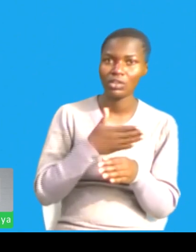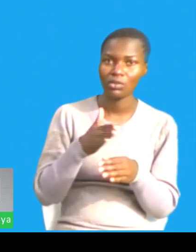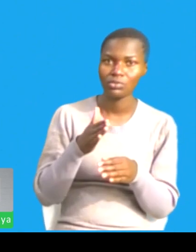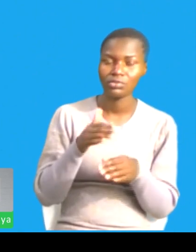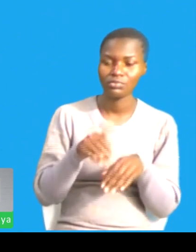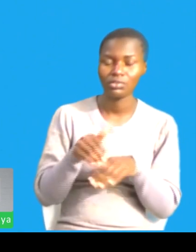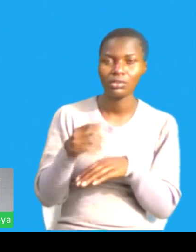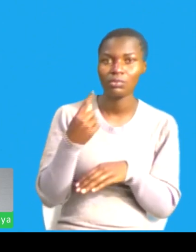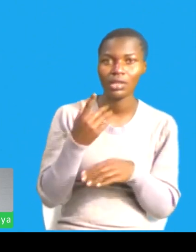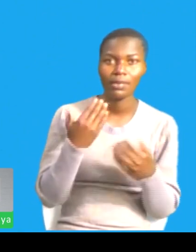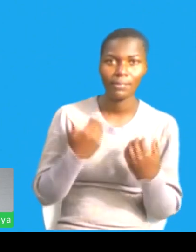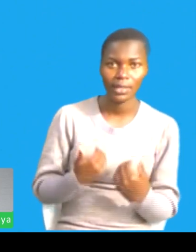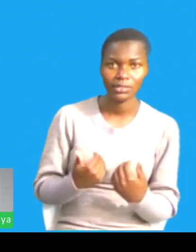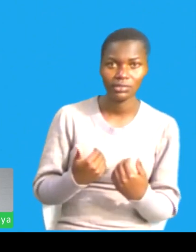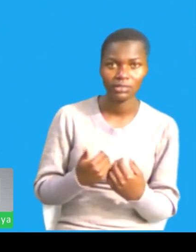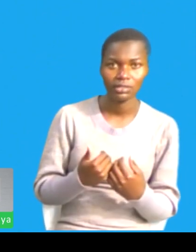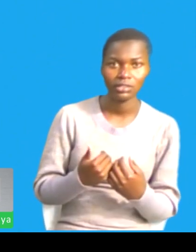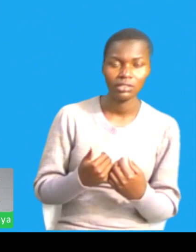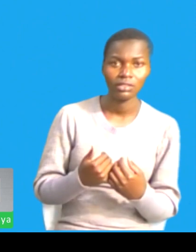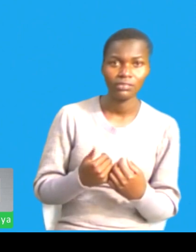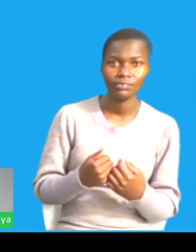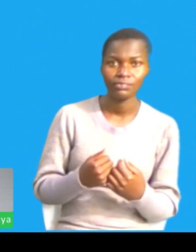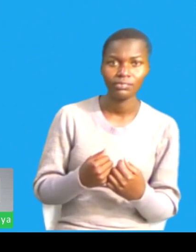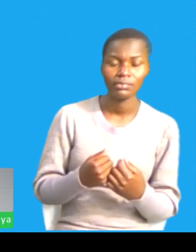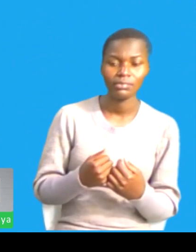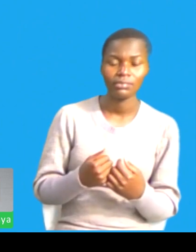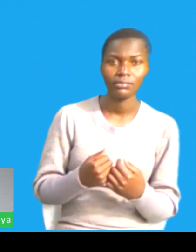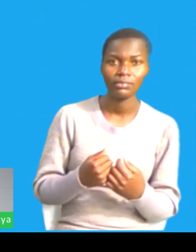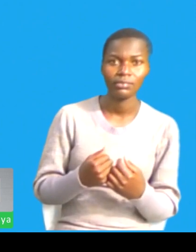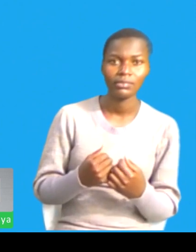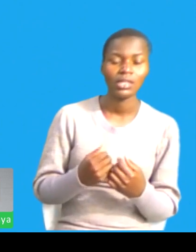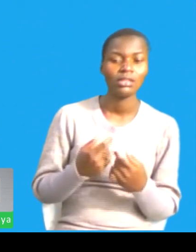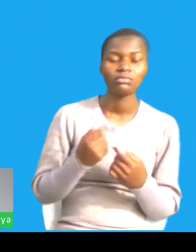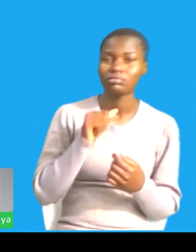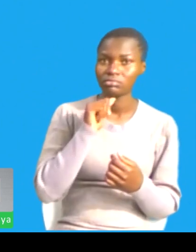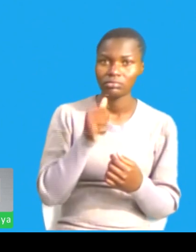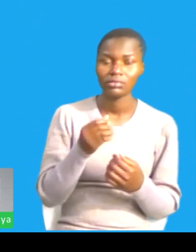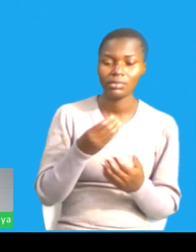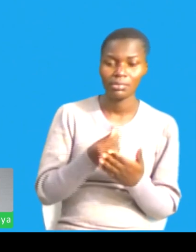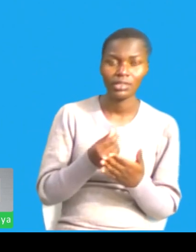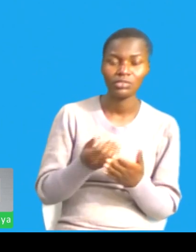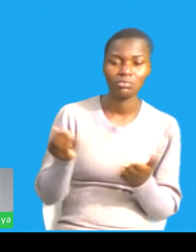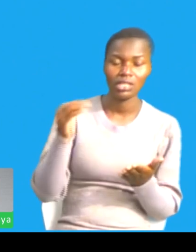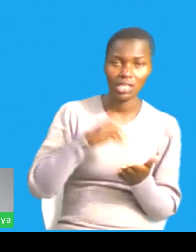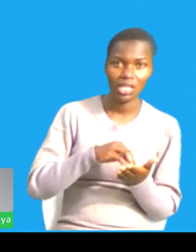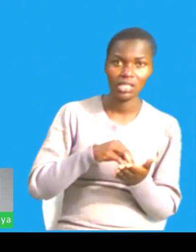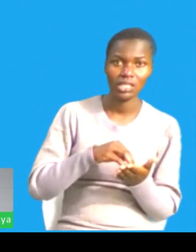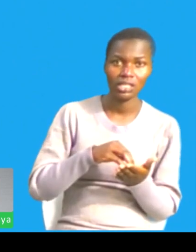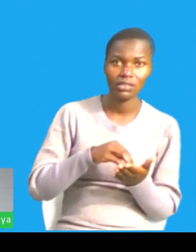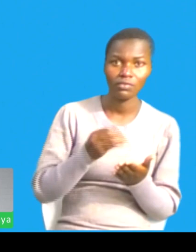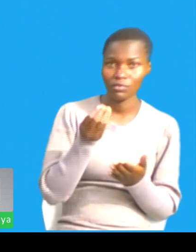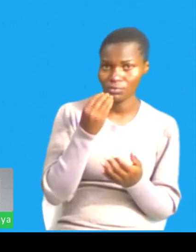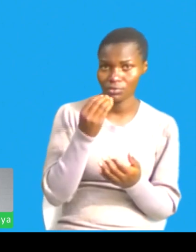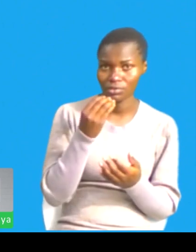mmoja Jonah. Unaona, hizo ndio vitu tunasema. Badala ya pesa kama hii kuje iongezwe kwa masafuria ya Wakenya, inaenda kwa